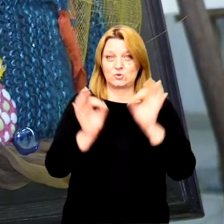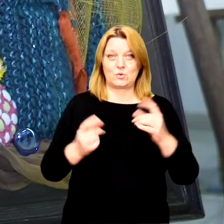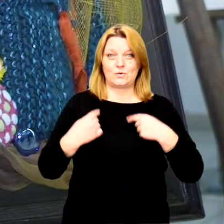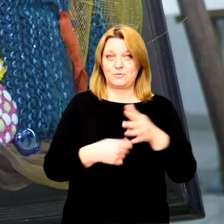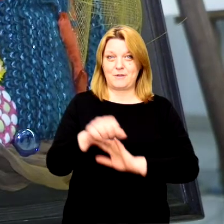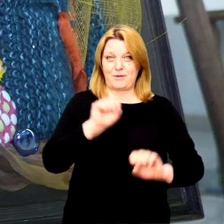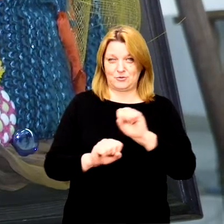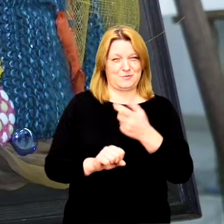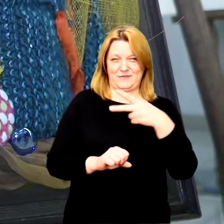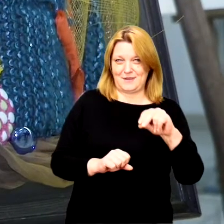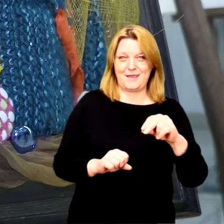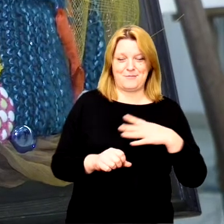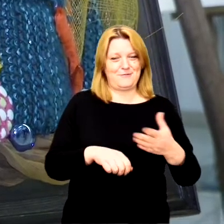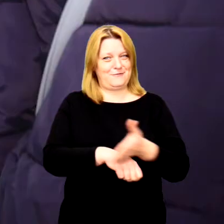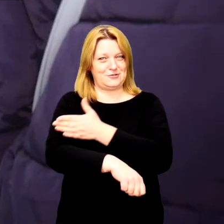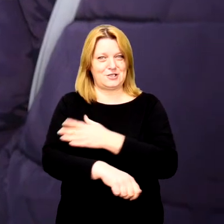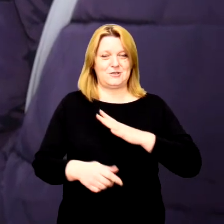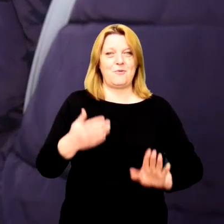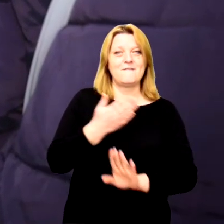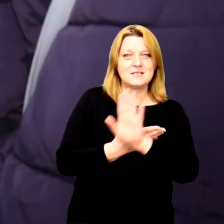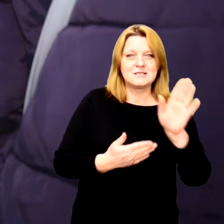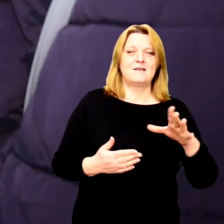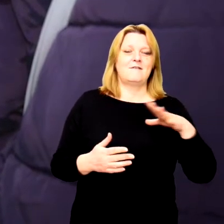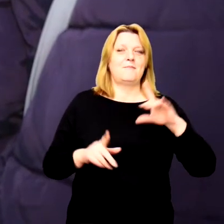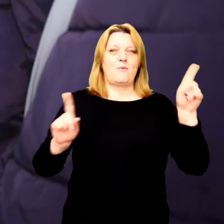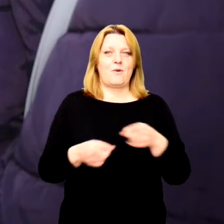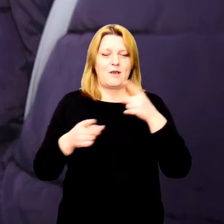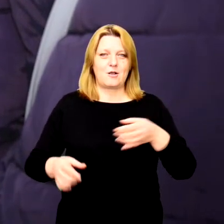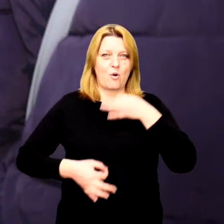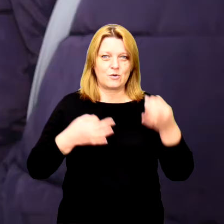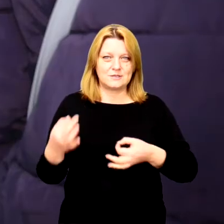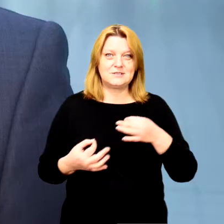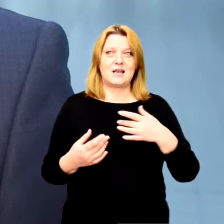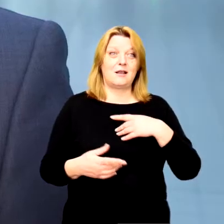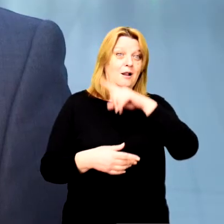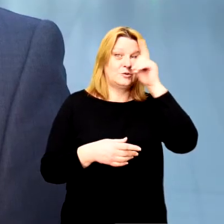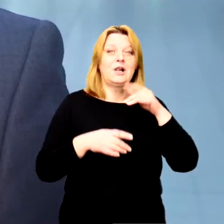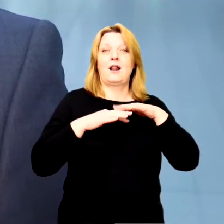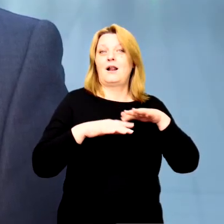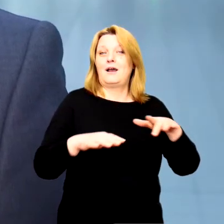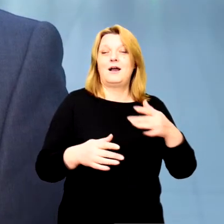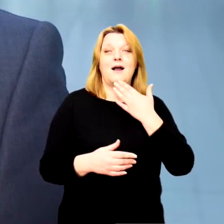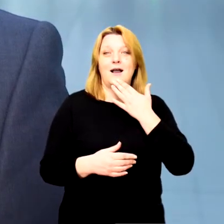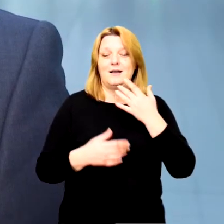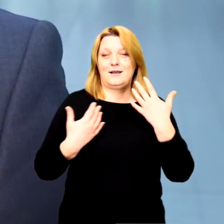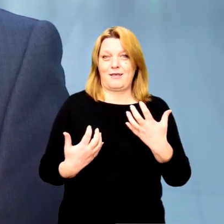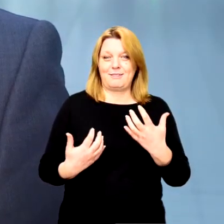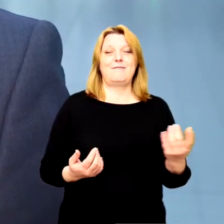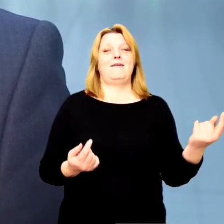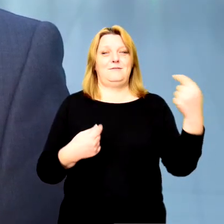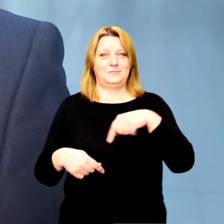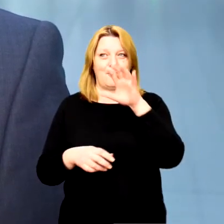spotkanie z sztuką osób niepełnosprawnych na lotnisku. Gościliśmy już wystawy, jak i koncert, który cieszył się ogromnie